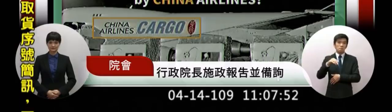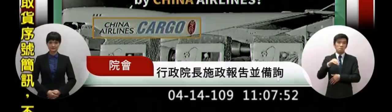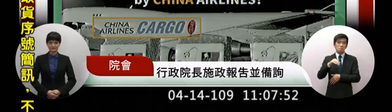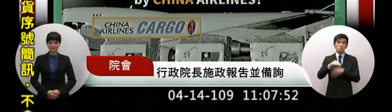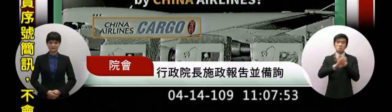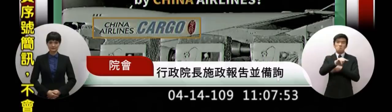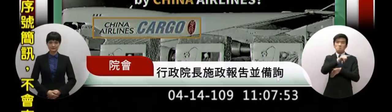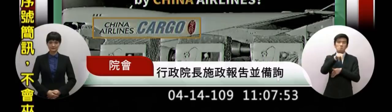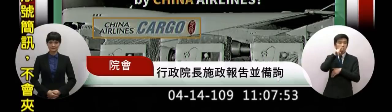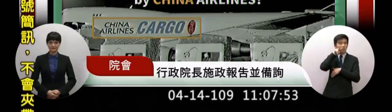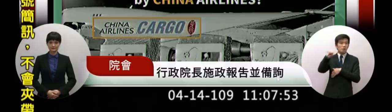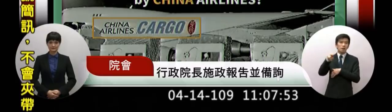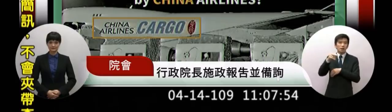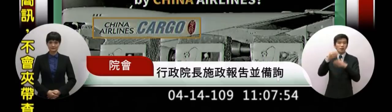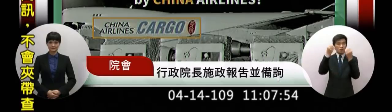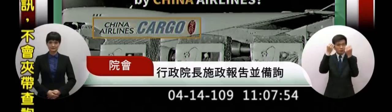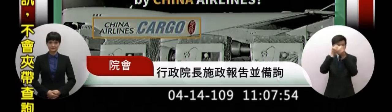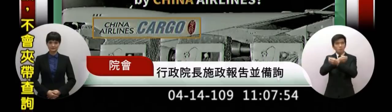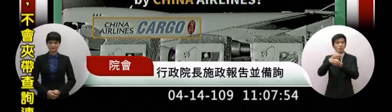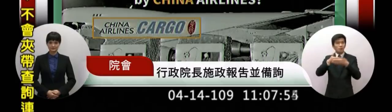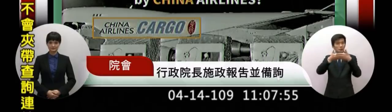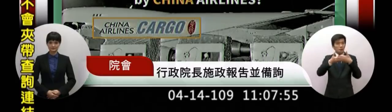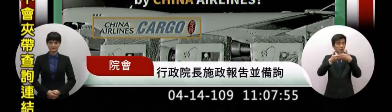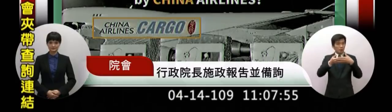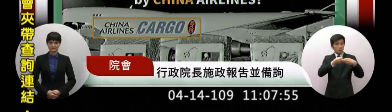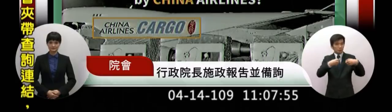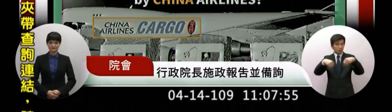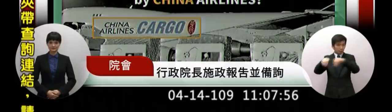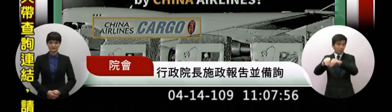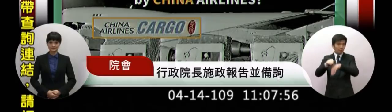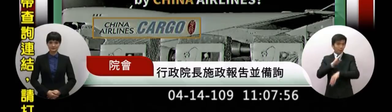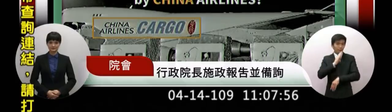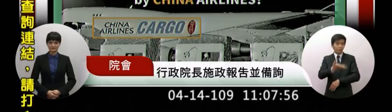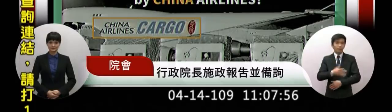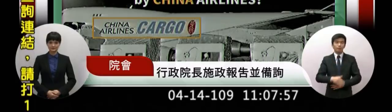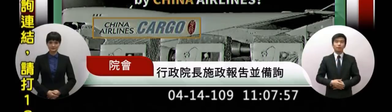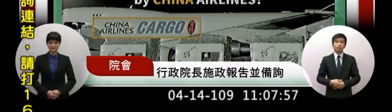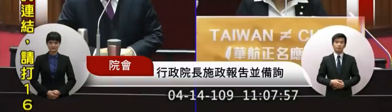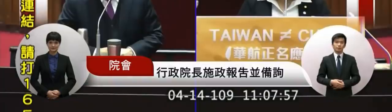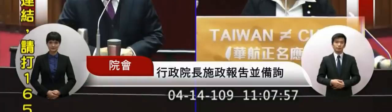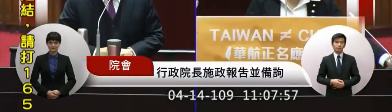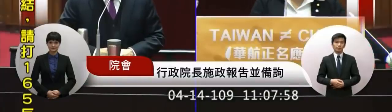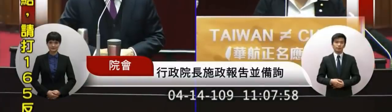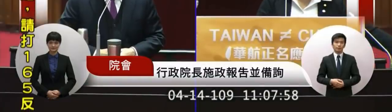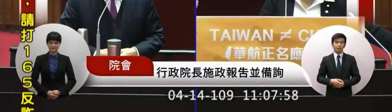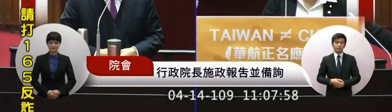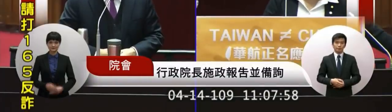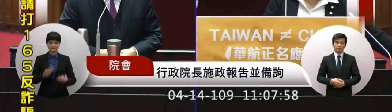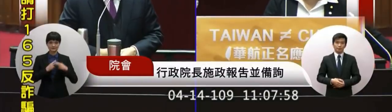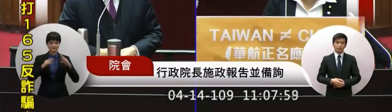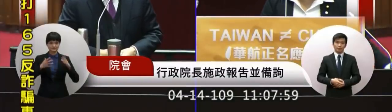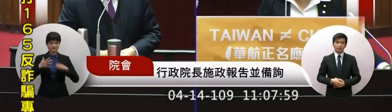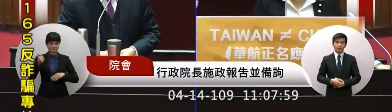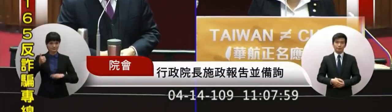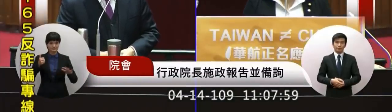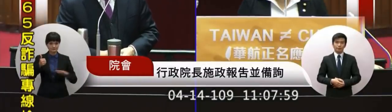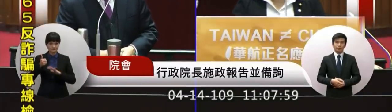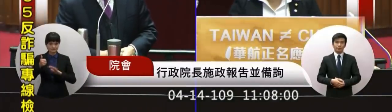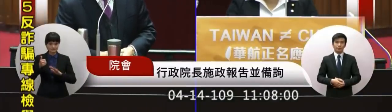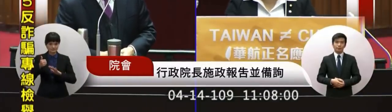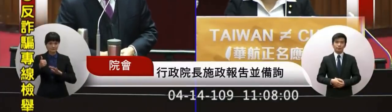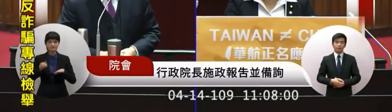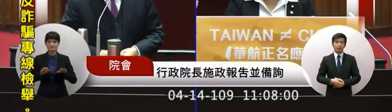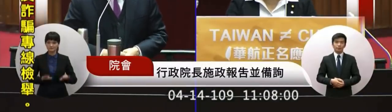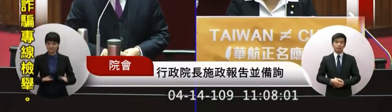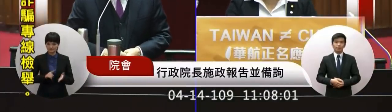是中國送他們的東西是不是這樣我們副總統我們都是國家在這